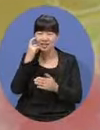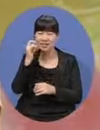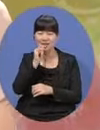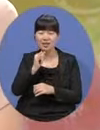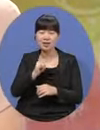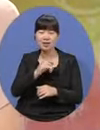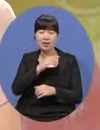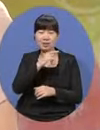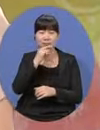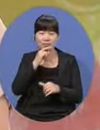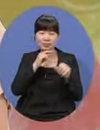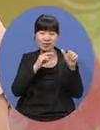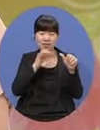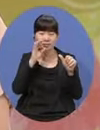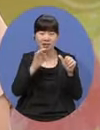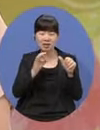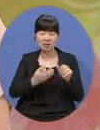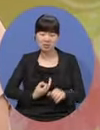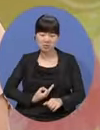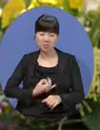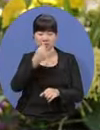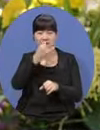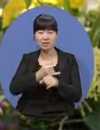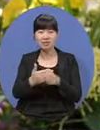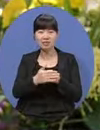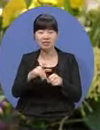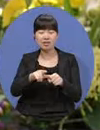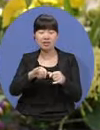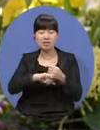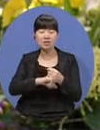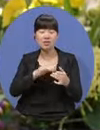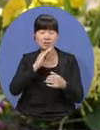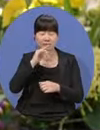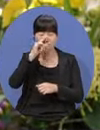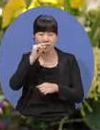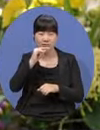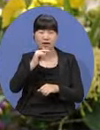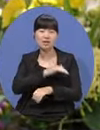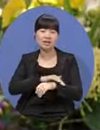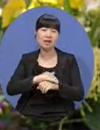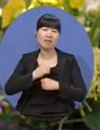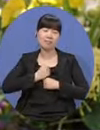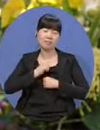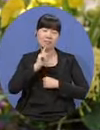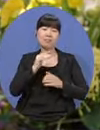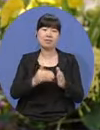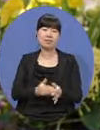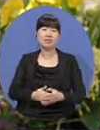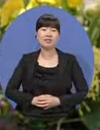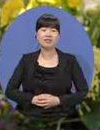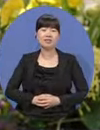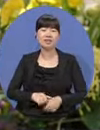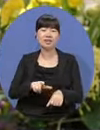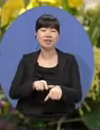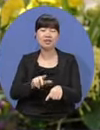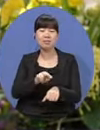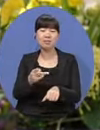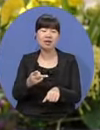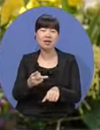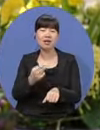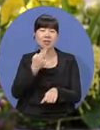형이신 분들이 굉장히 소심하거나 지키시고 그리고 시간 잘 안